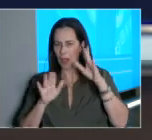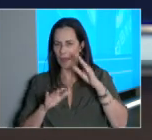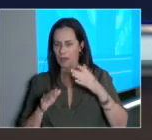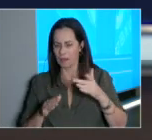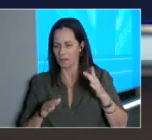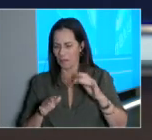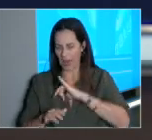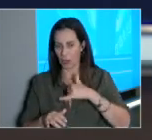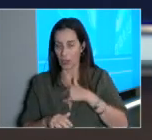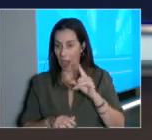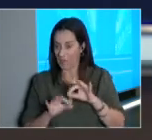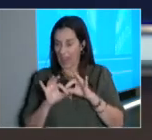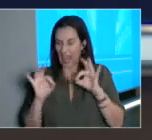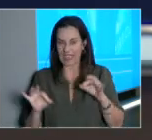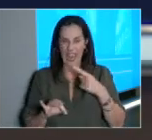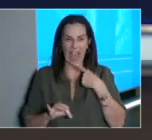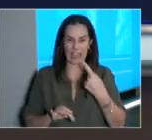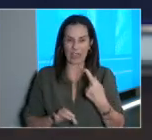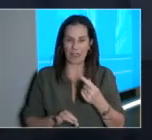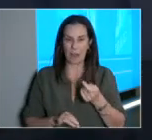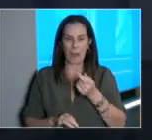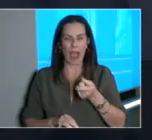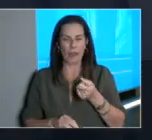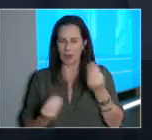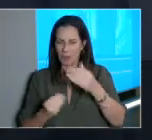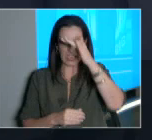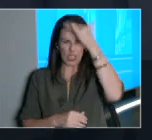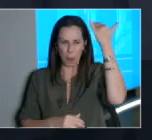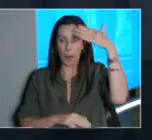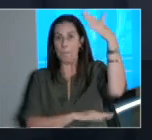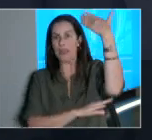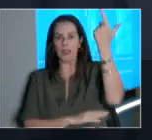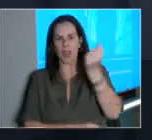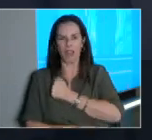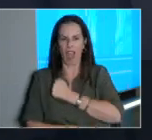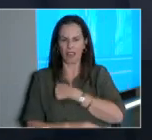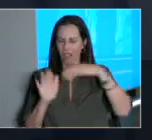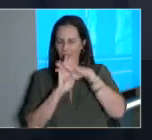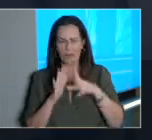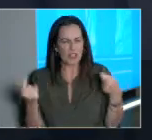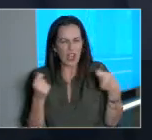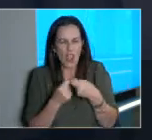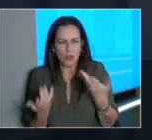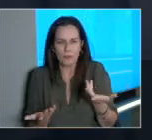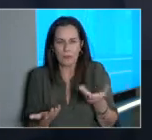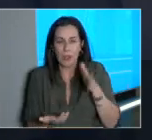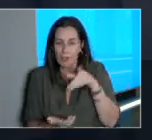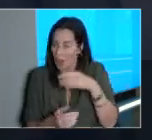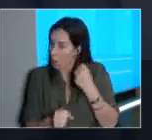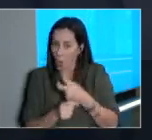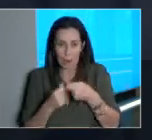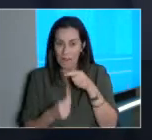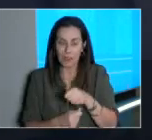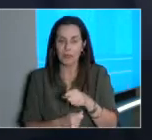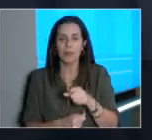עולמי. אבל להתחיל לדבר ברעיונות פונדמנטליסטיים על מדינת הלכה, איך זה מתקבל, איך זה נשמע, והם גם פועלים לפי